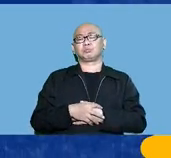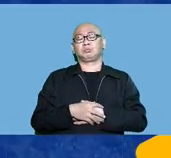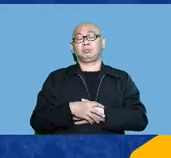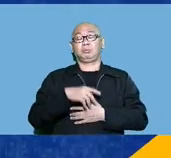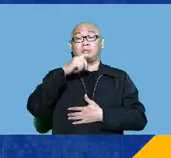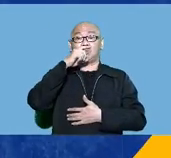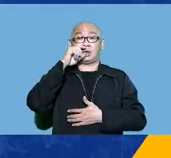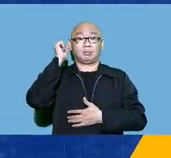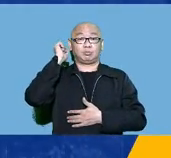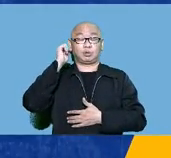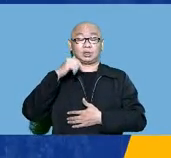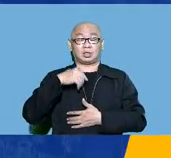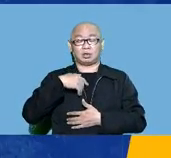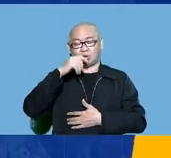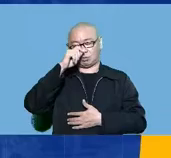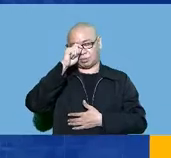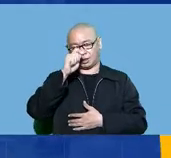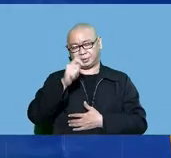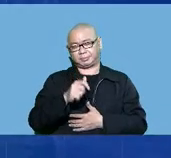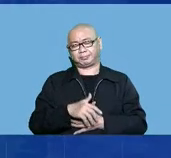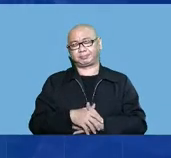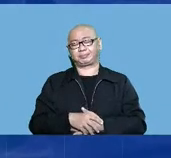Bapak Ibu yang saya hormati,